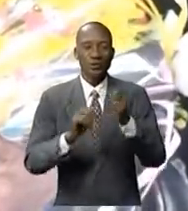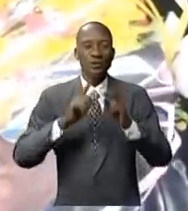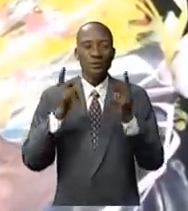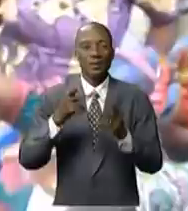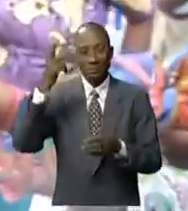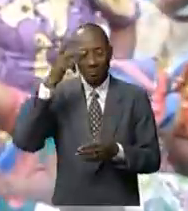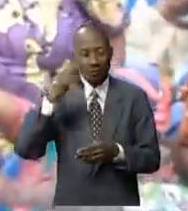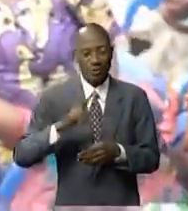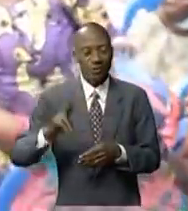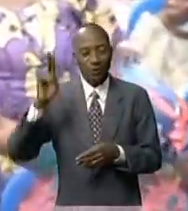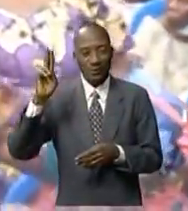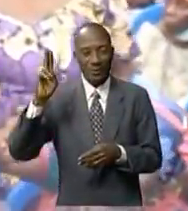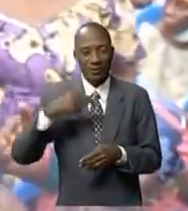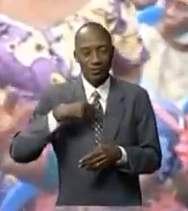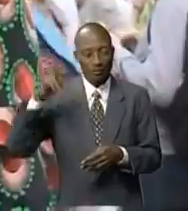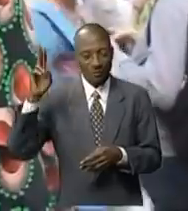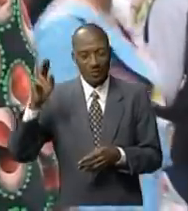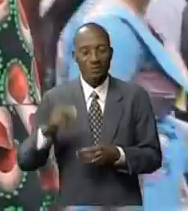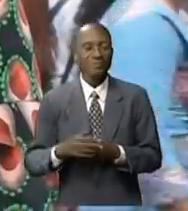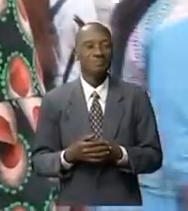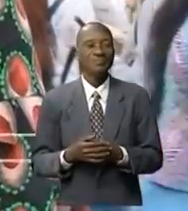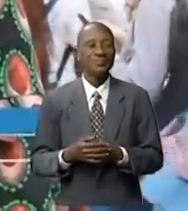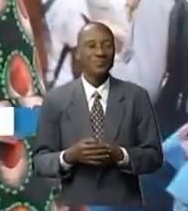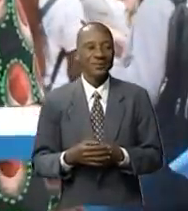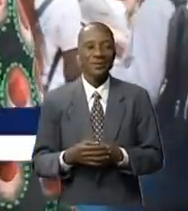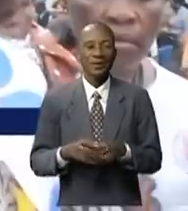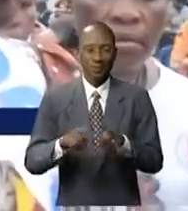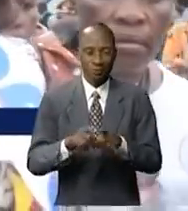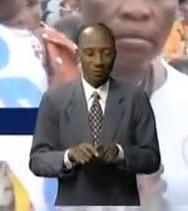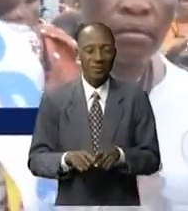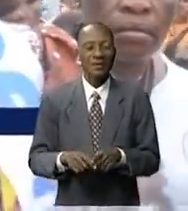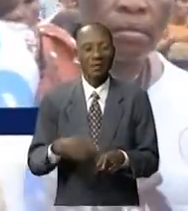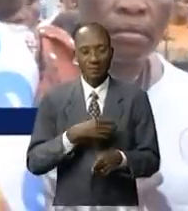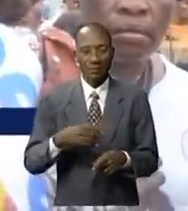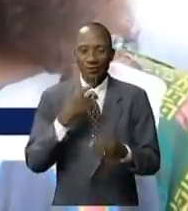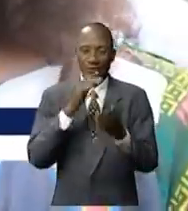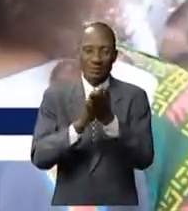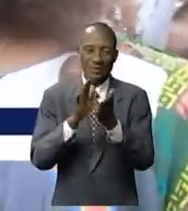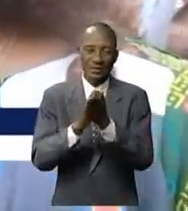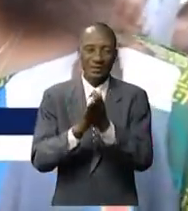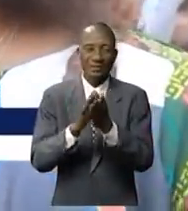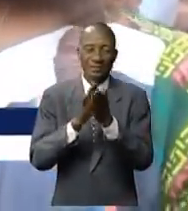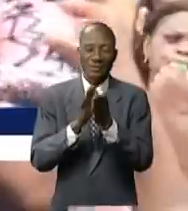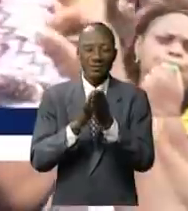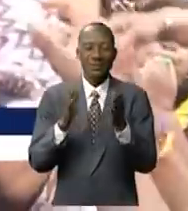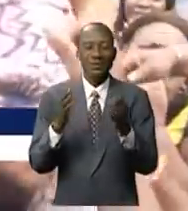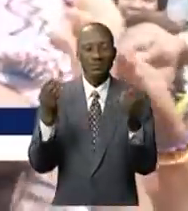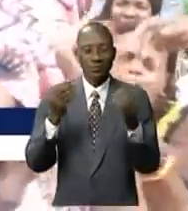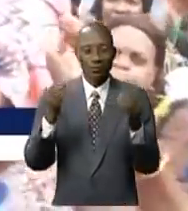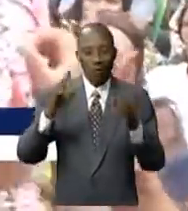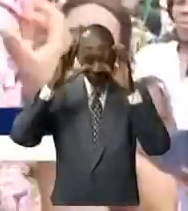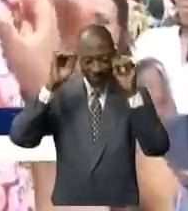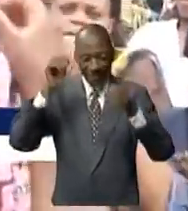ont tenu aussi à exprimer leur gratitude au chef du parti pour la confiance et la reconnaissance de leur